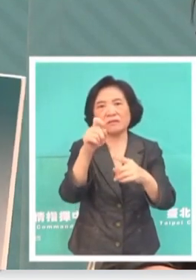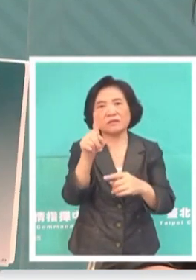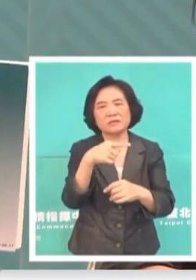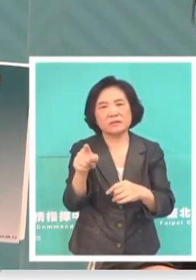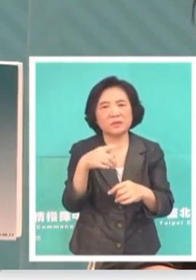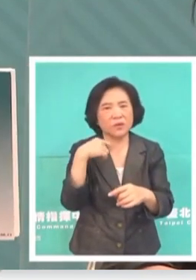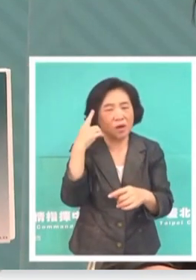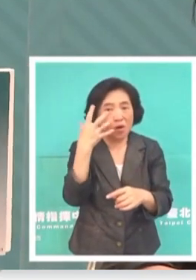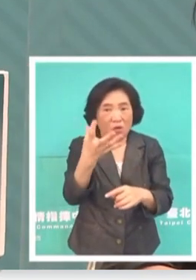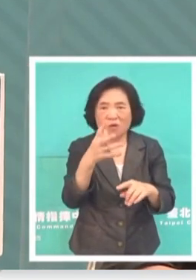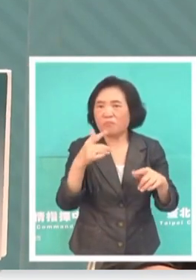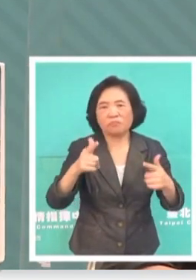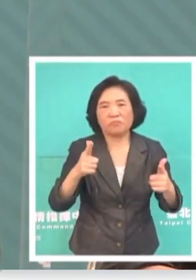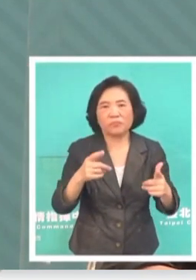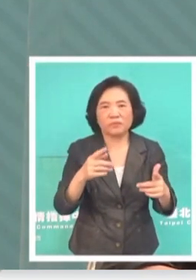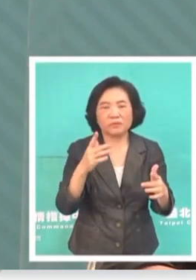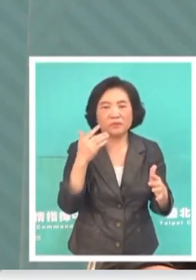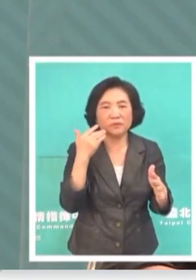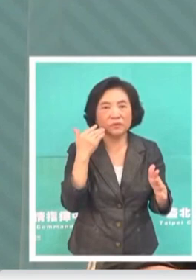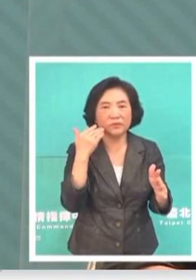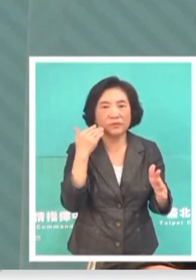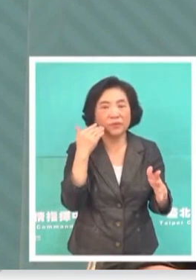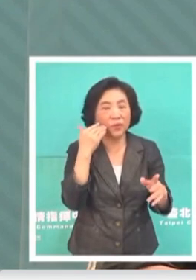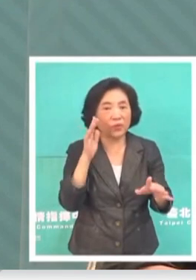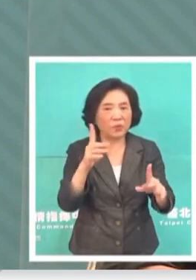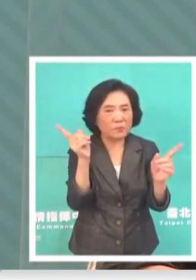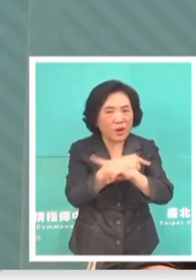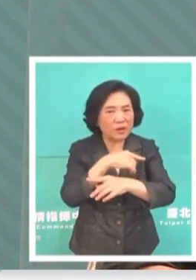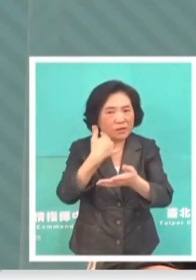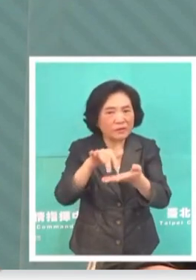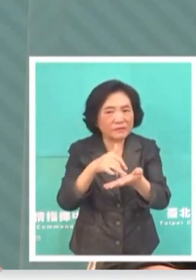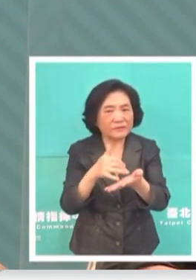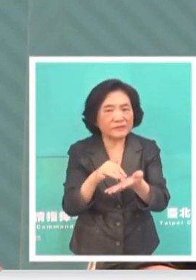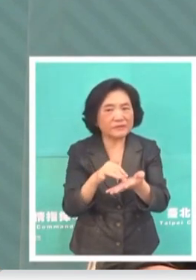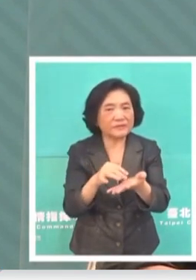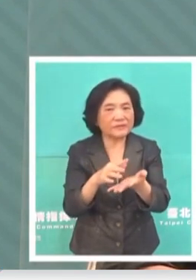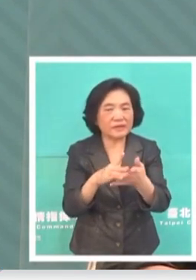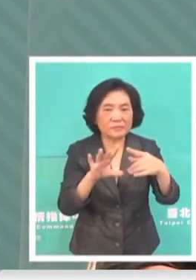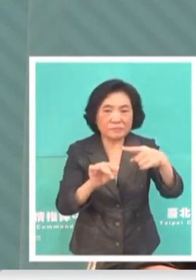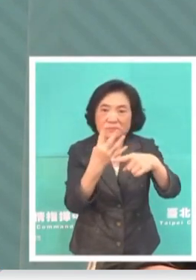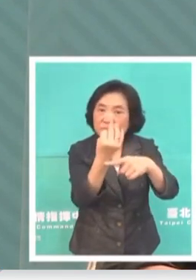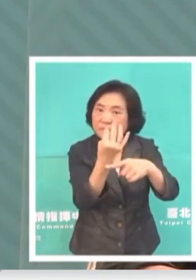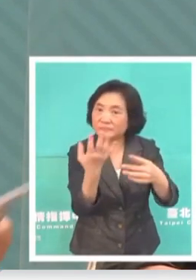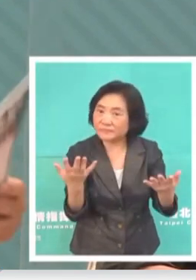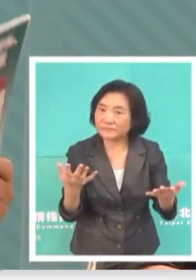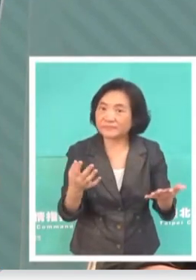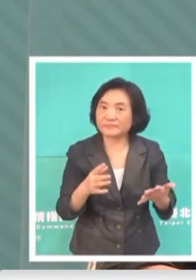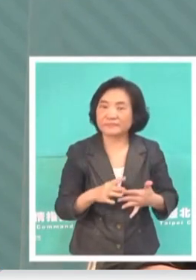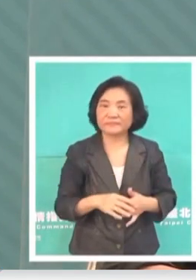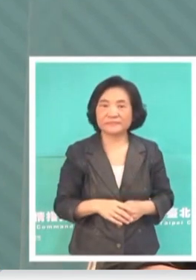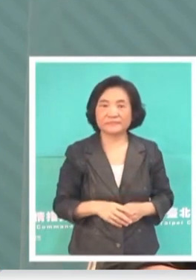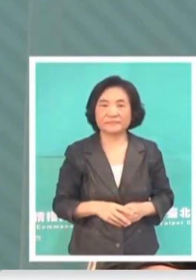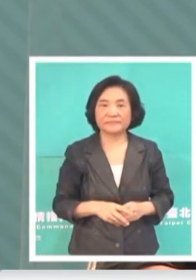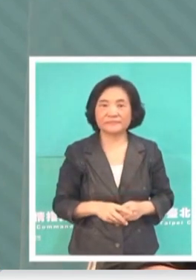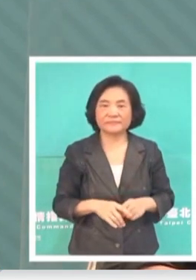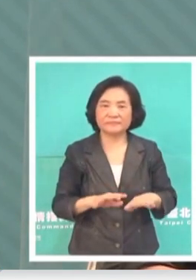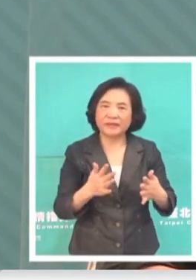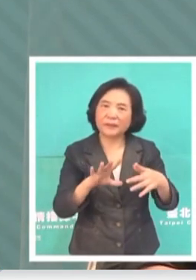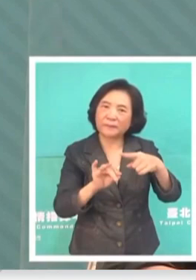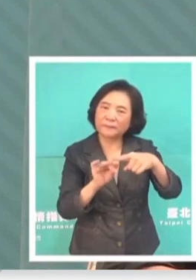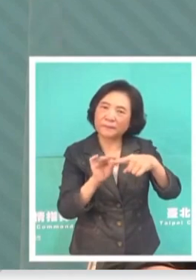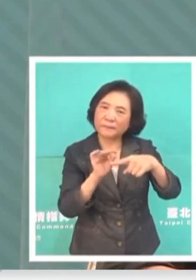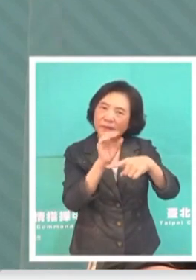21个不多了。其实你要是给他换成那个百分比来看的话，你知道大